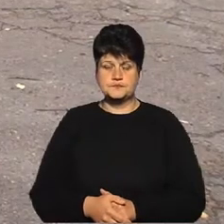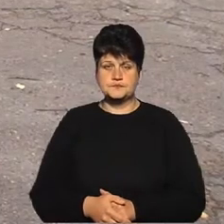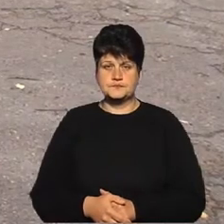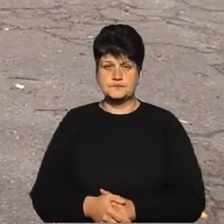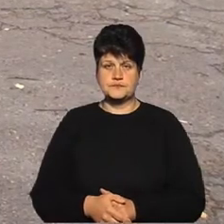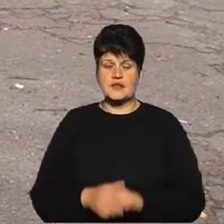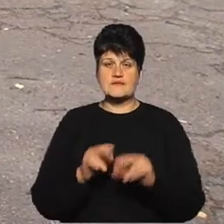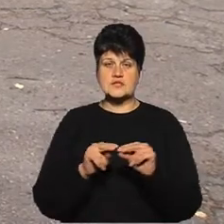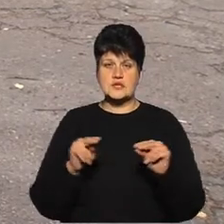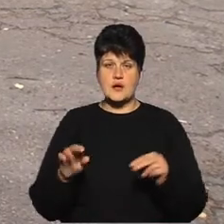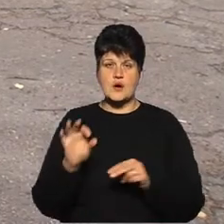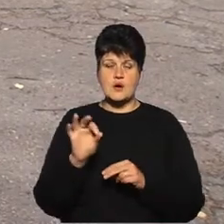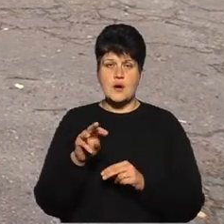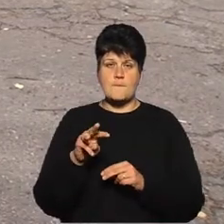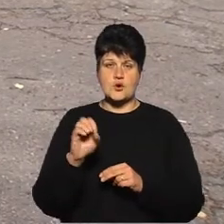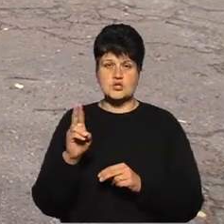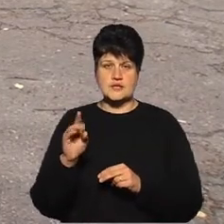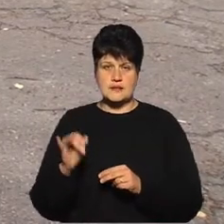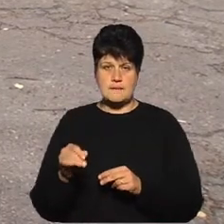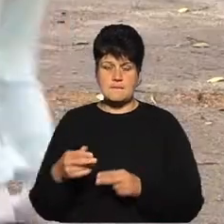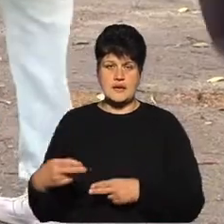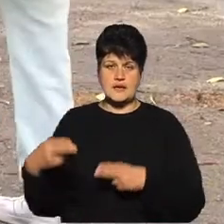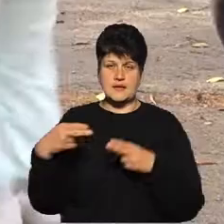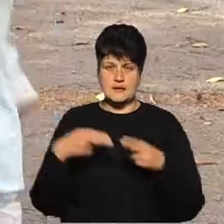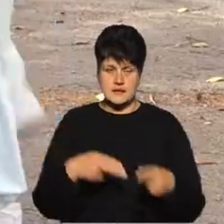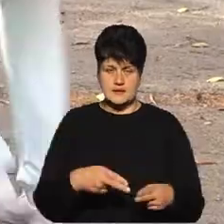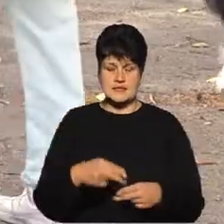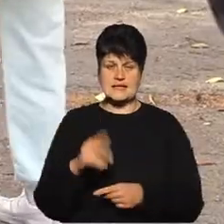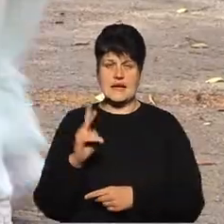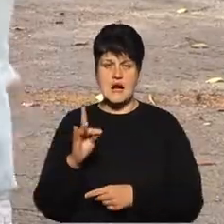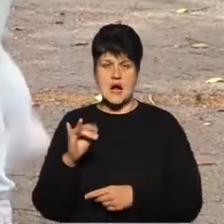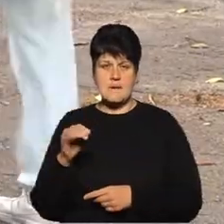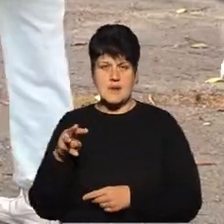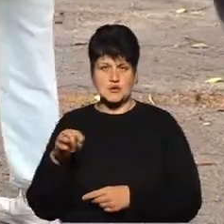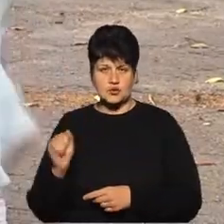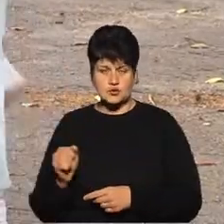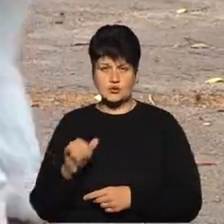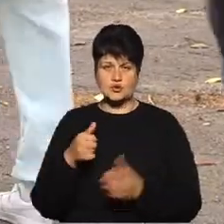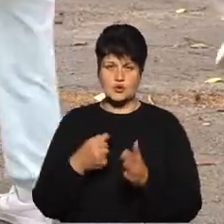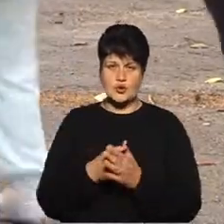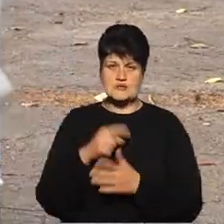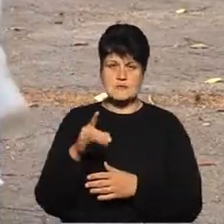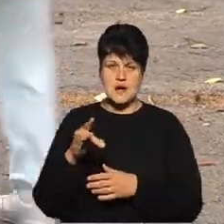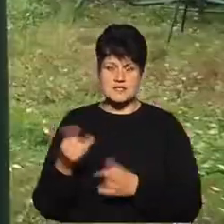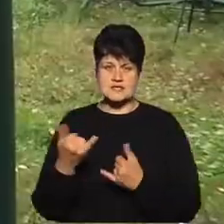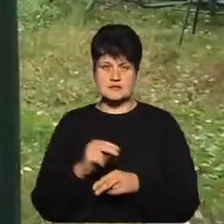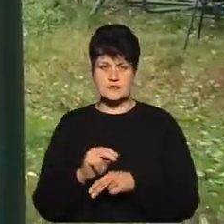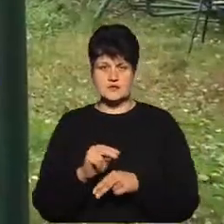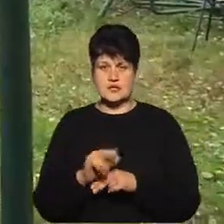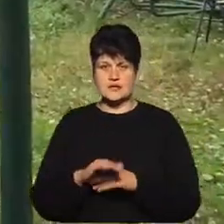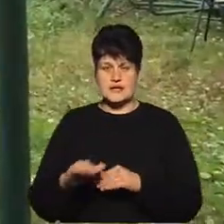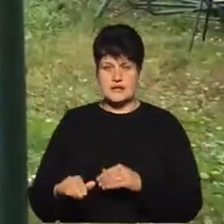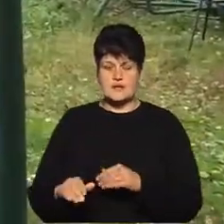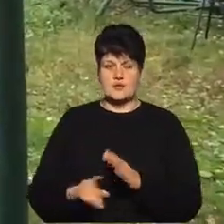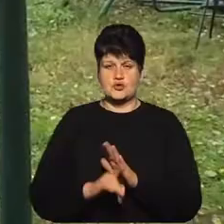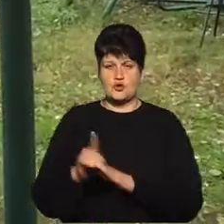Вчителька Ольга Мокшенінова переїхала з Краматорська до Збаража. Зараз вона навчає школярів початкової військової підготовки.